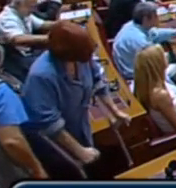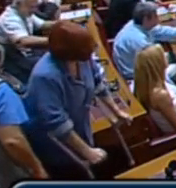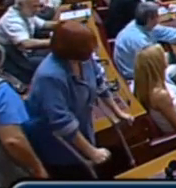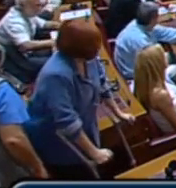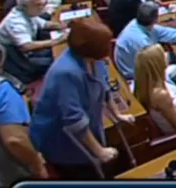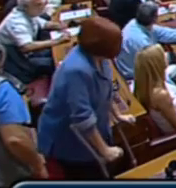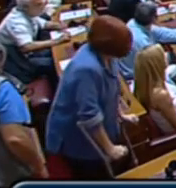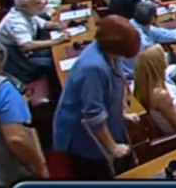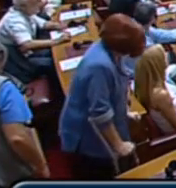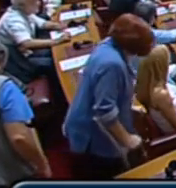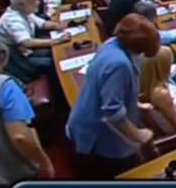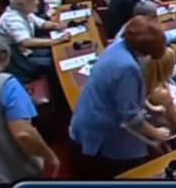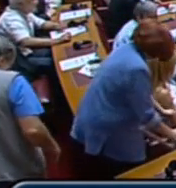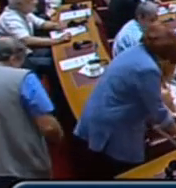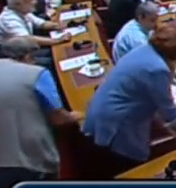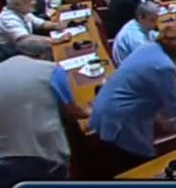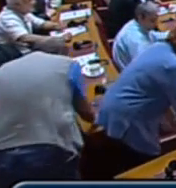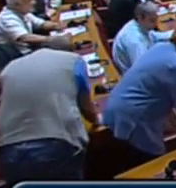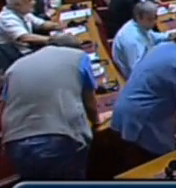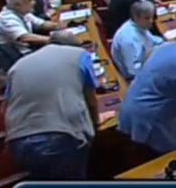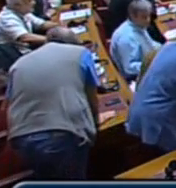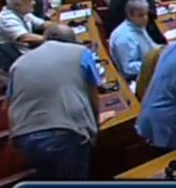να το πατήσω. Έχω ξεχάσει τη διαδικασία.